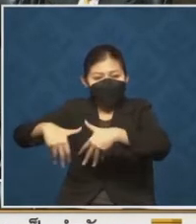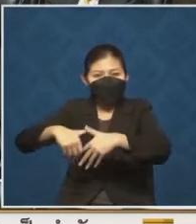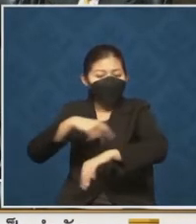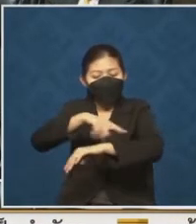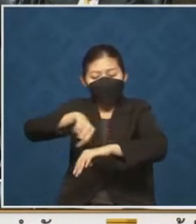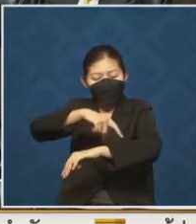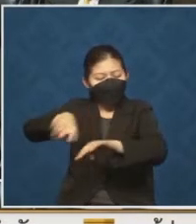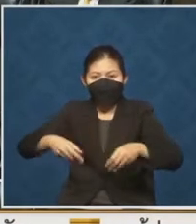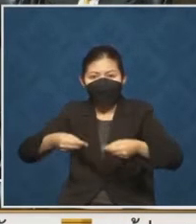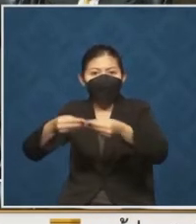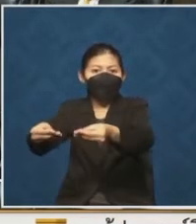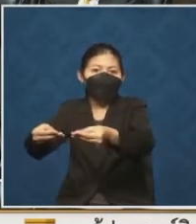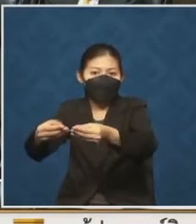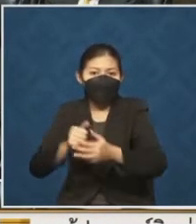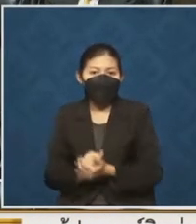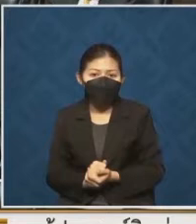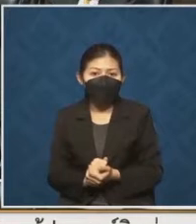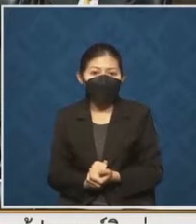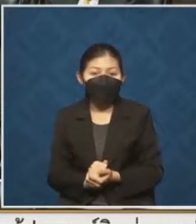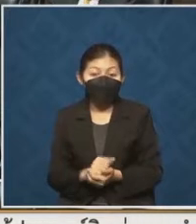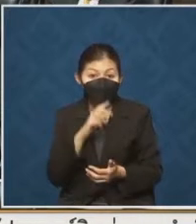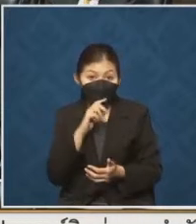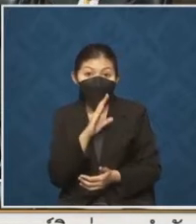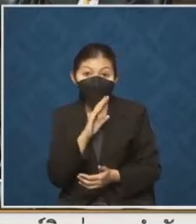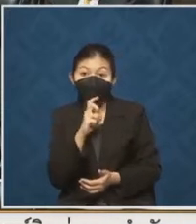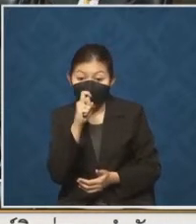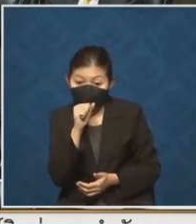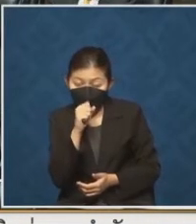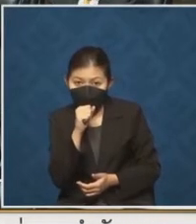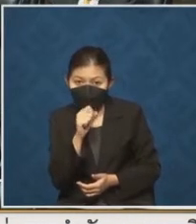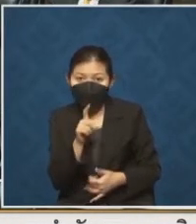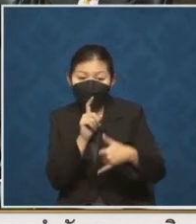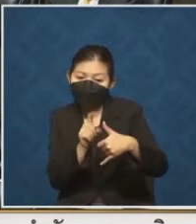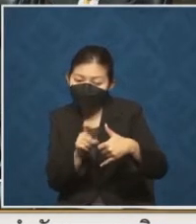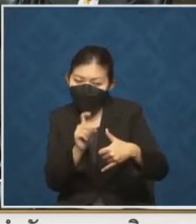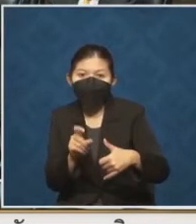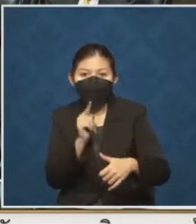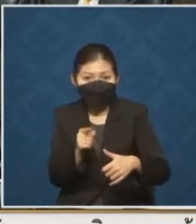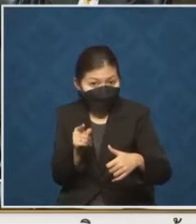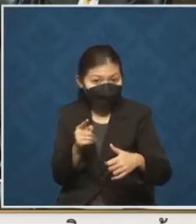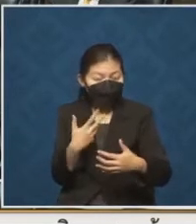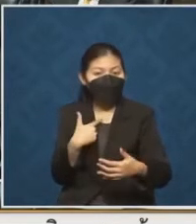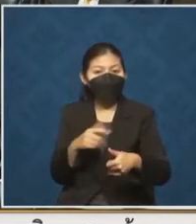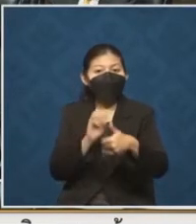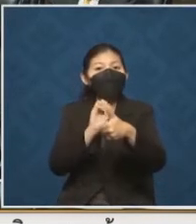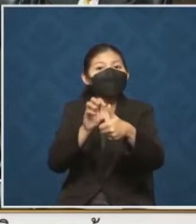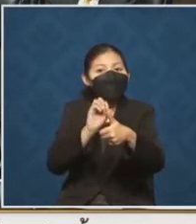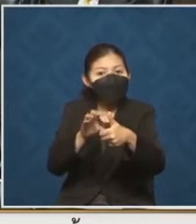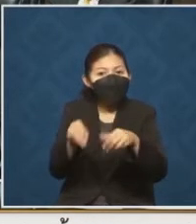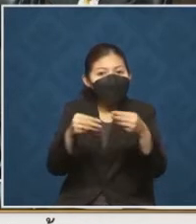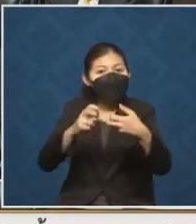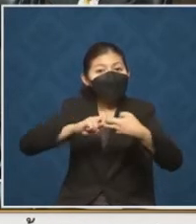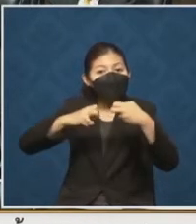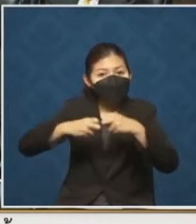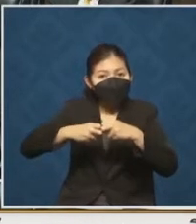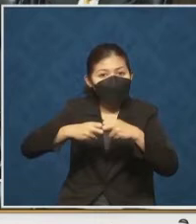เพราะเราถือว่านี่คือการทำงานร่วมกันที่จะแก้ปัญหากับประเทศชาติบ้านเมืองถ้าท่านไม่รู้ต้องลุกขึ้นตอบกันขี่ครับให้เวลา